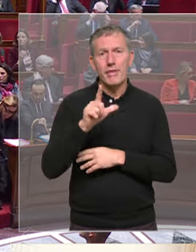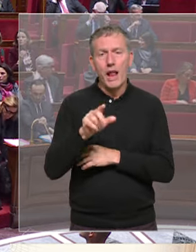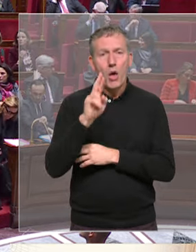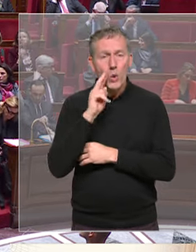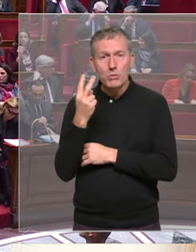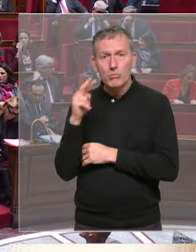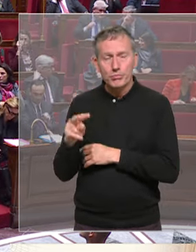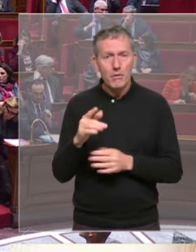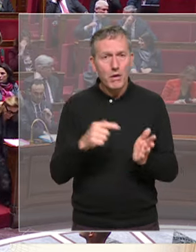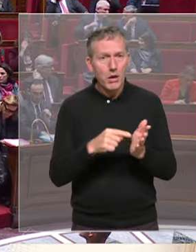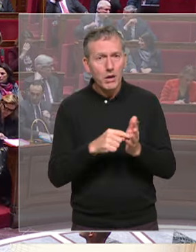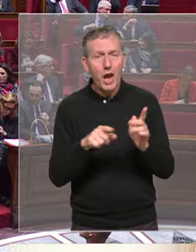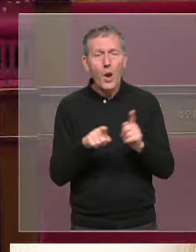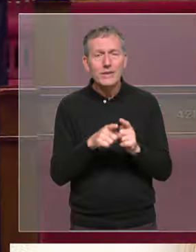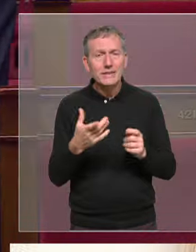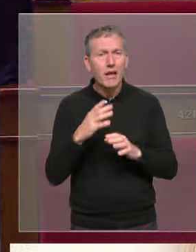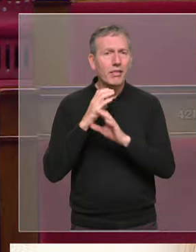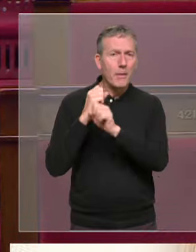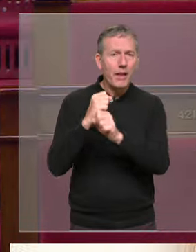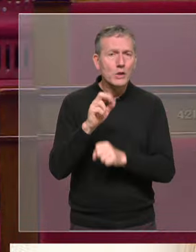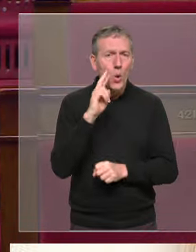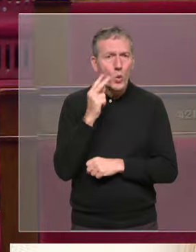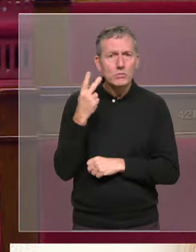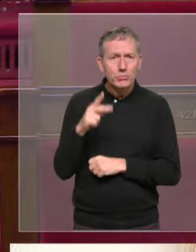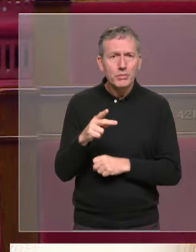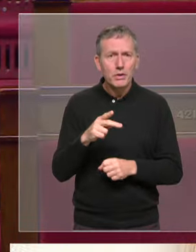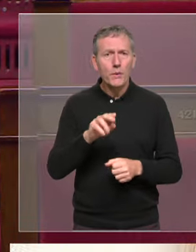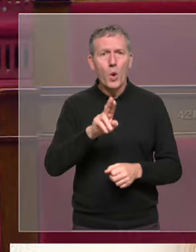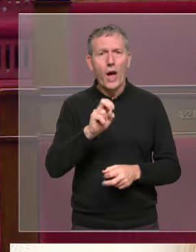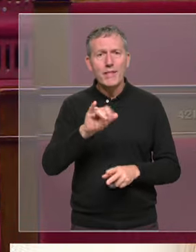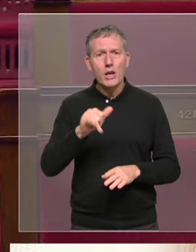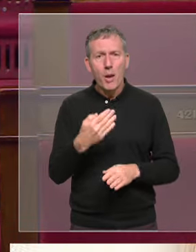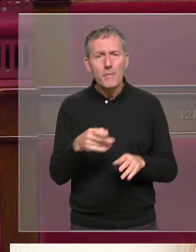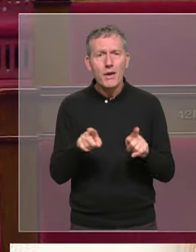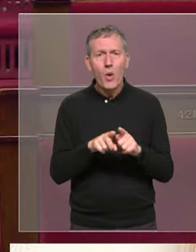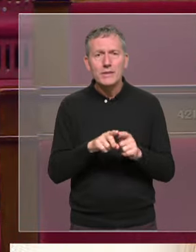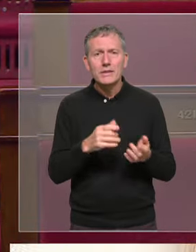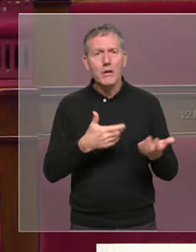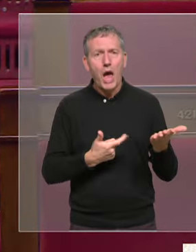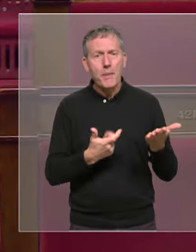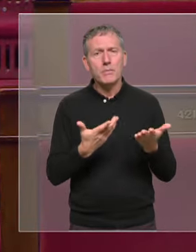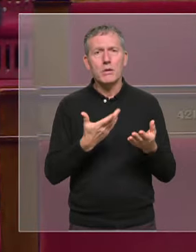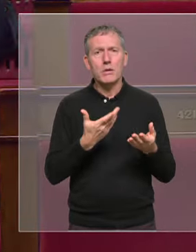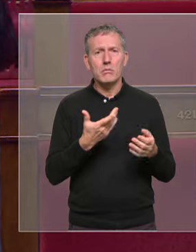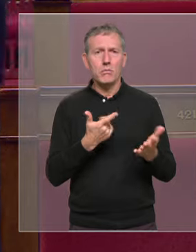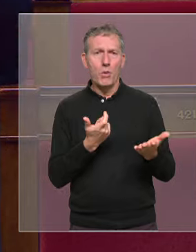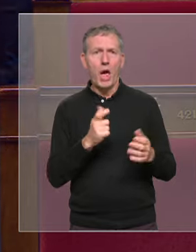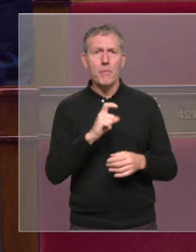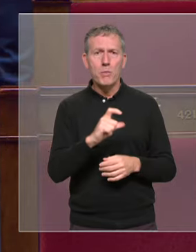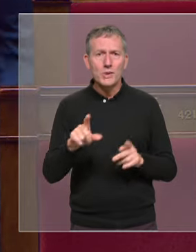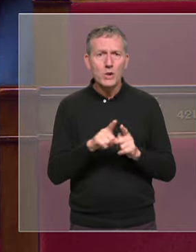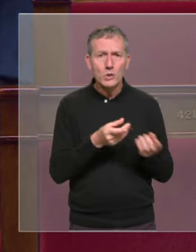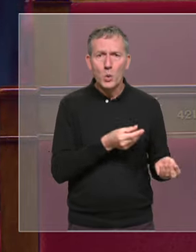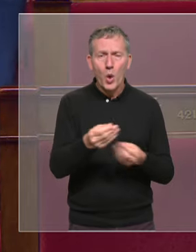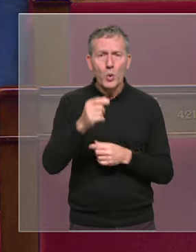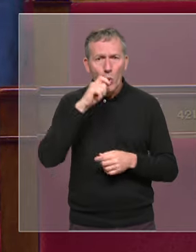notre dépendance à l'uranium enrichi russe? Quand fournirons-nous les munitions et les armes demandées par les Ukrainiens? Enfin, Monsieur